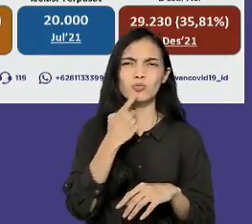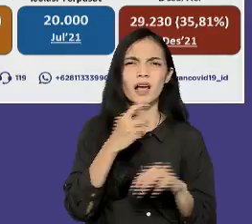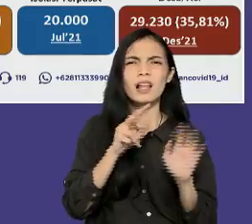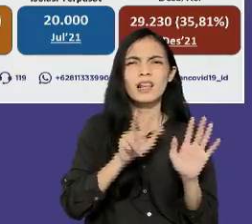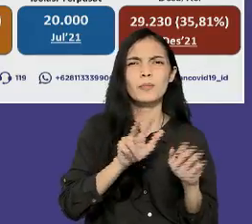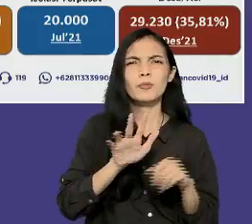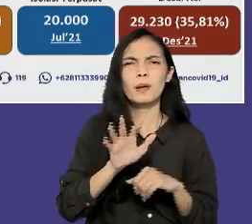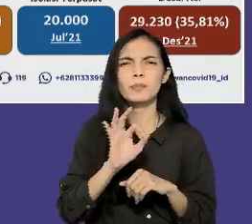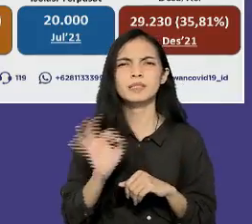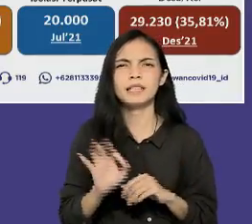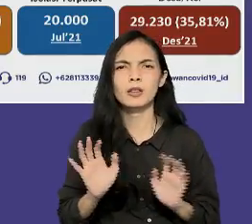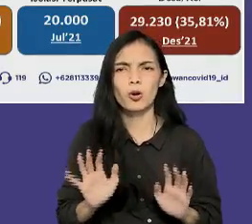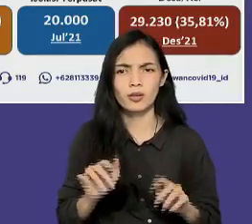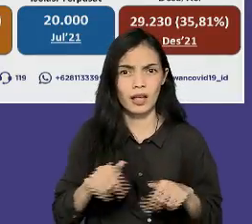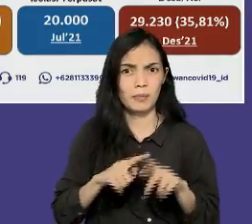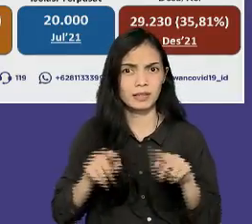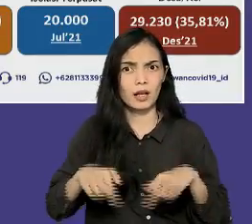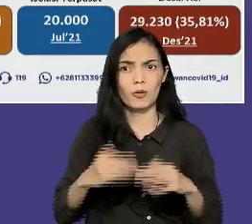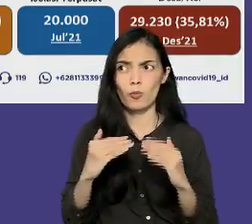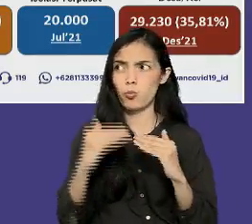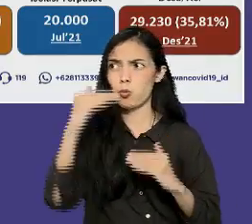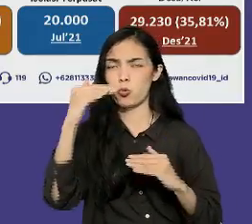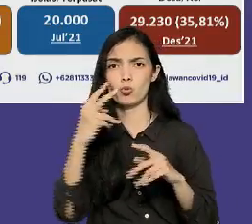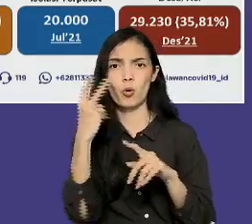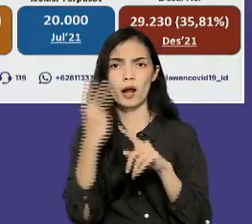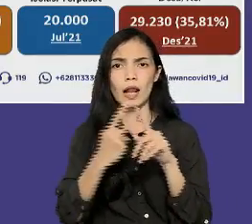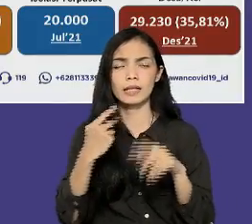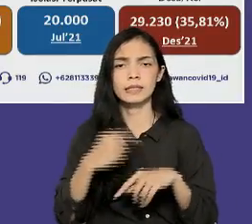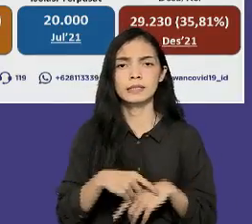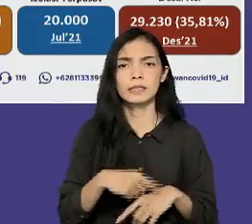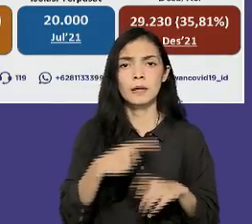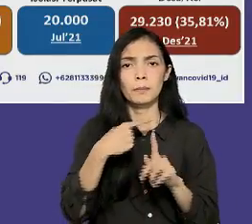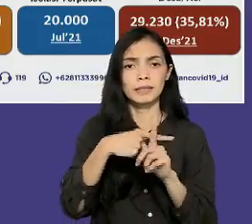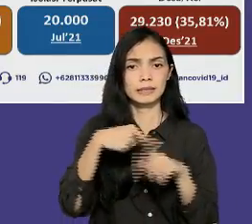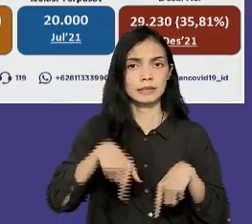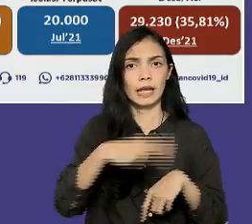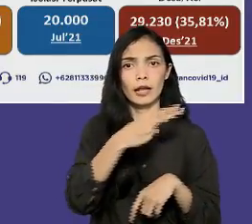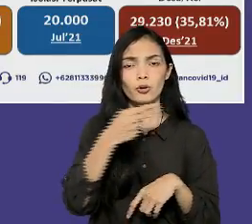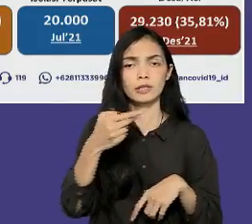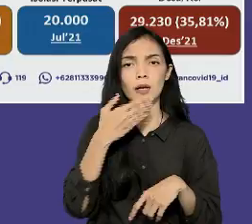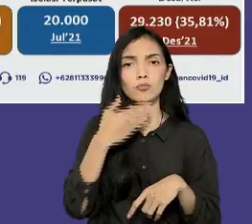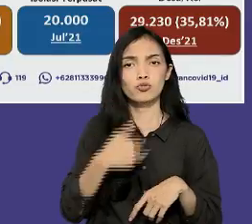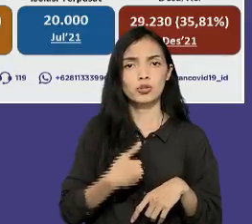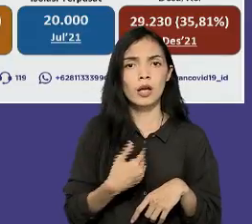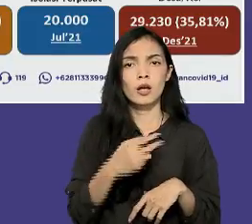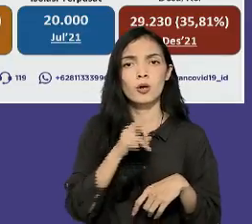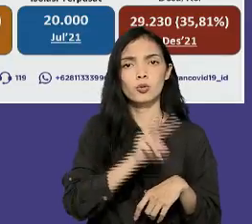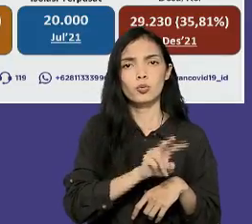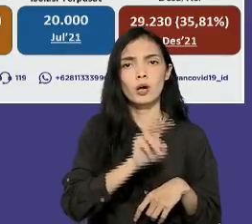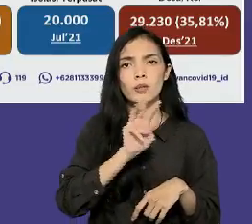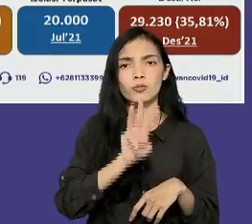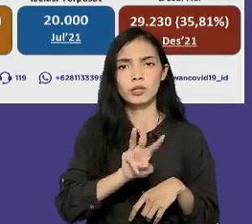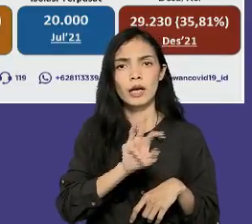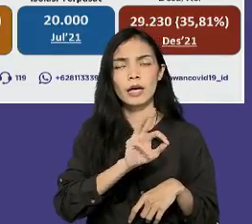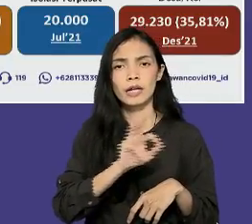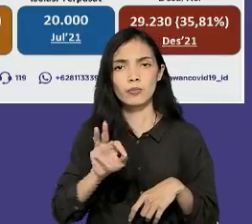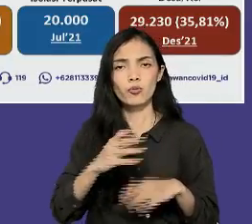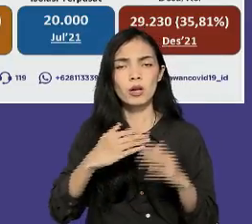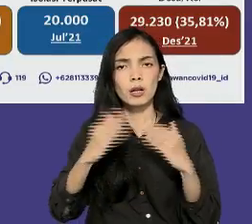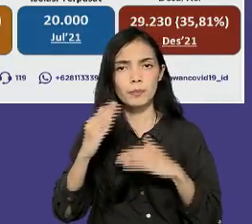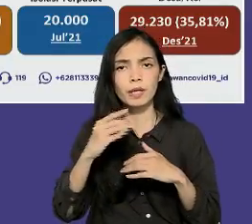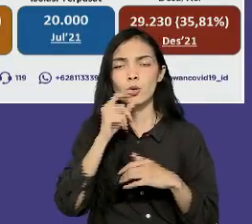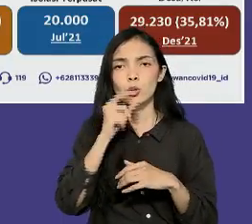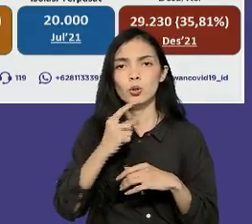85%. Bahkan saat ini kita memiliki lebih dari 23.000 fasilitas